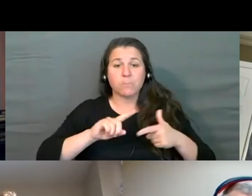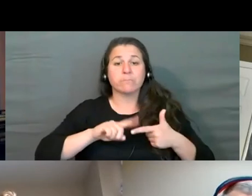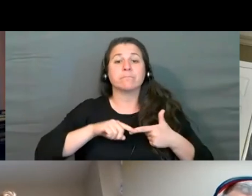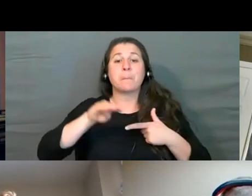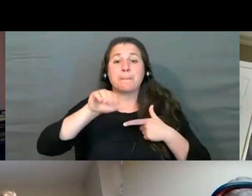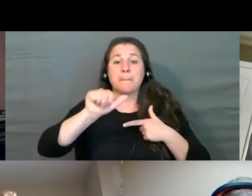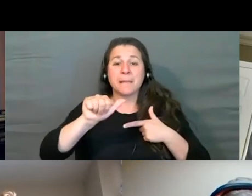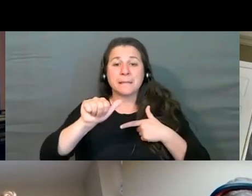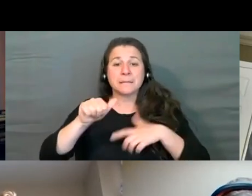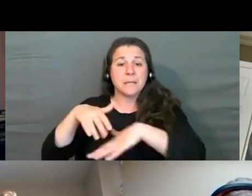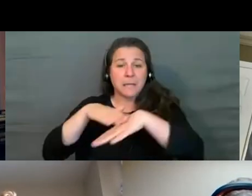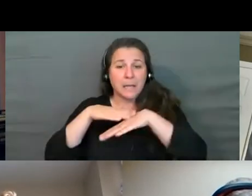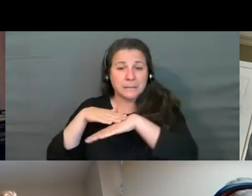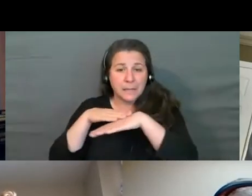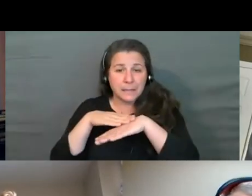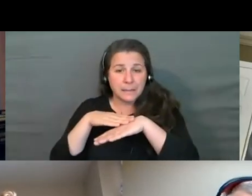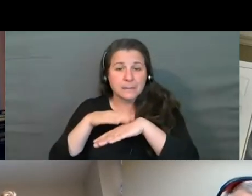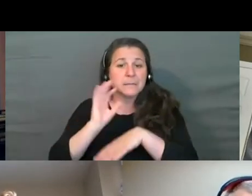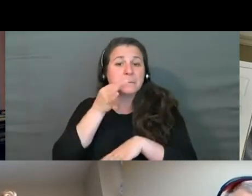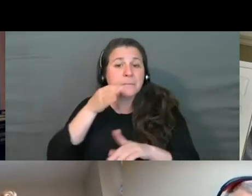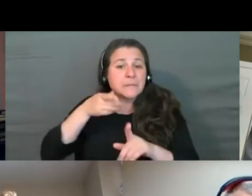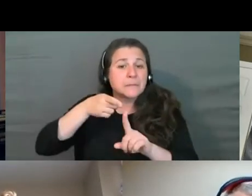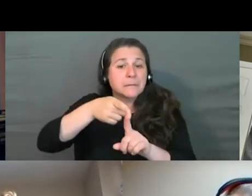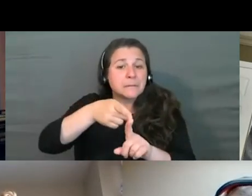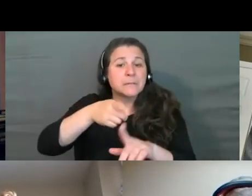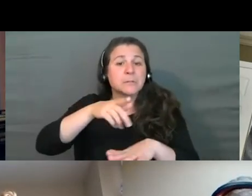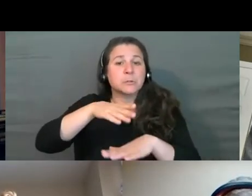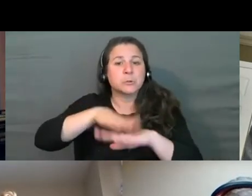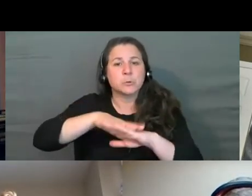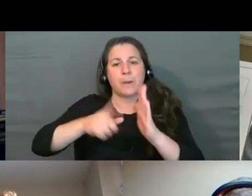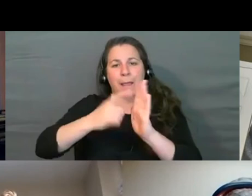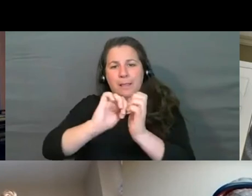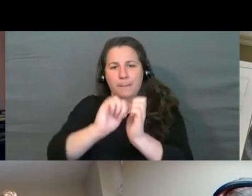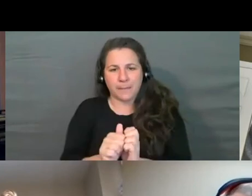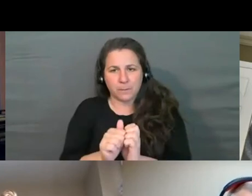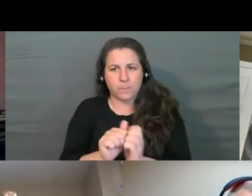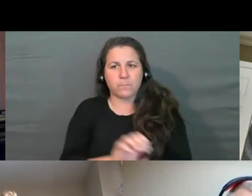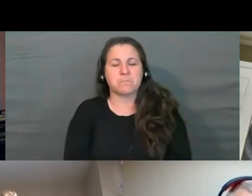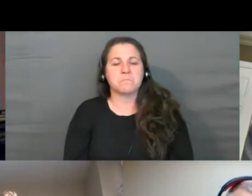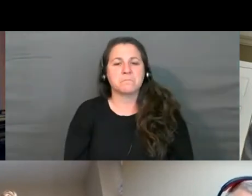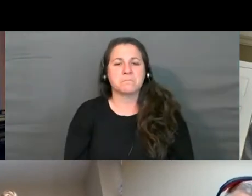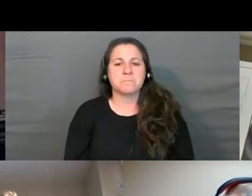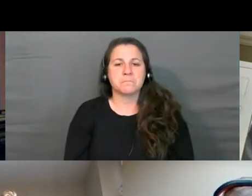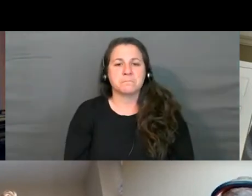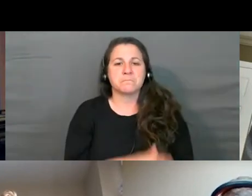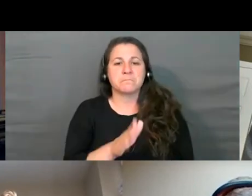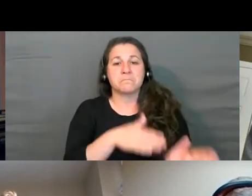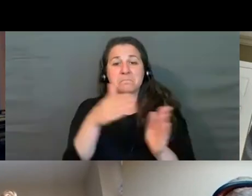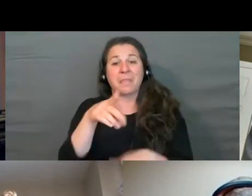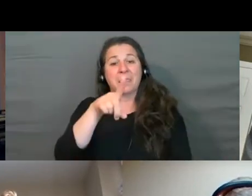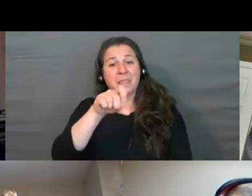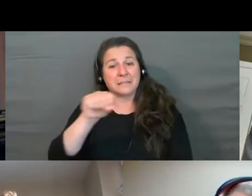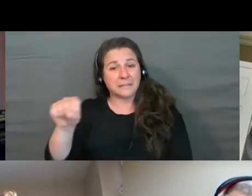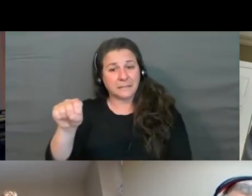en counseling avec spécialisation pour le secteur de la réadaptation, Isabelle a complété un DESS